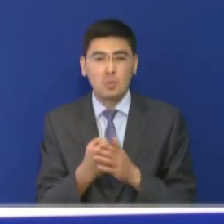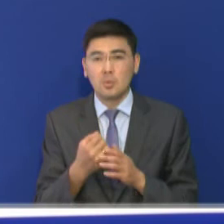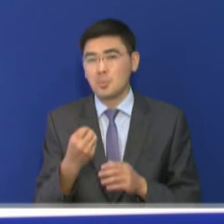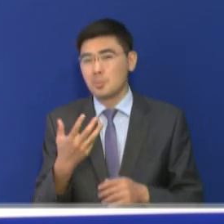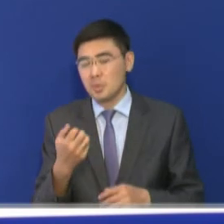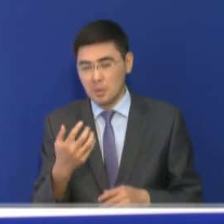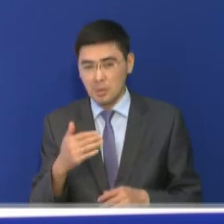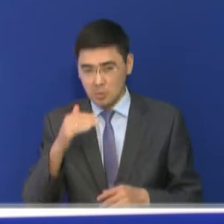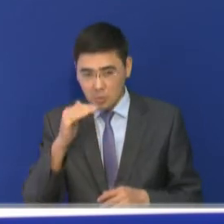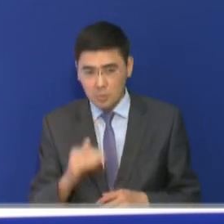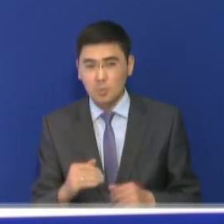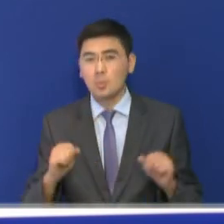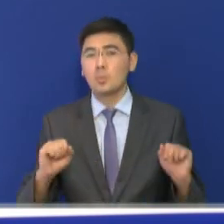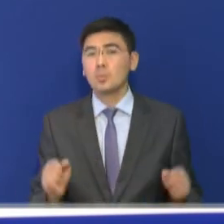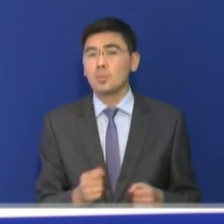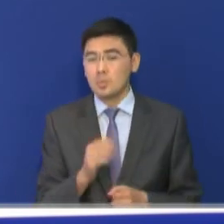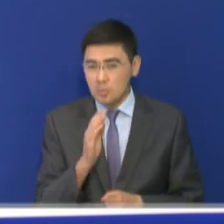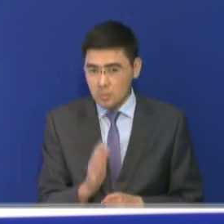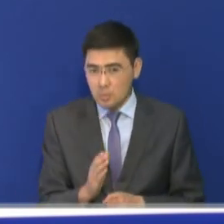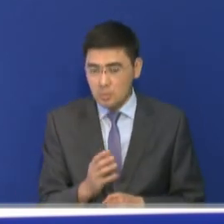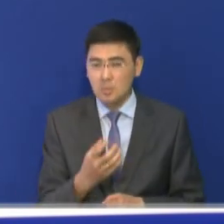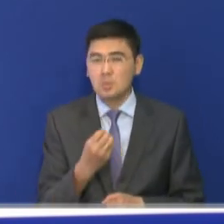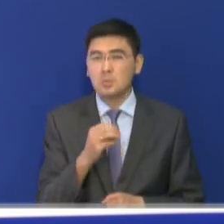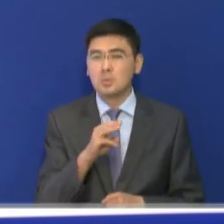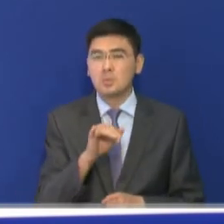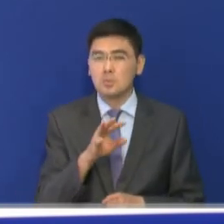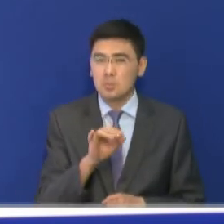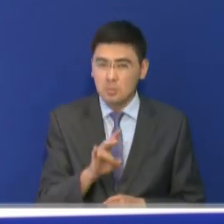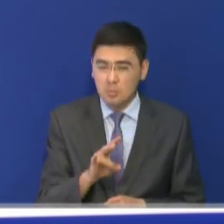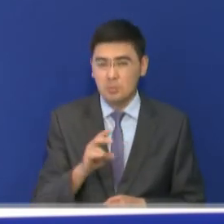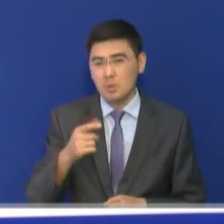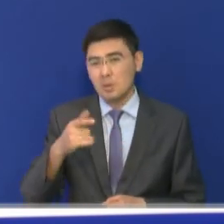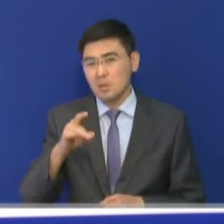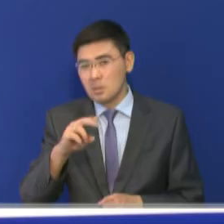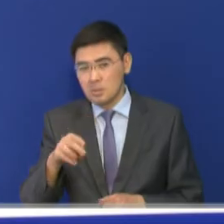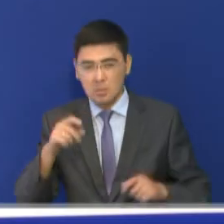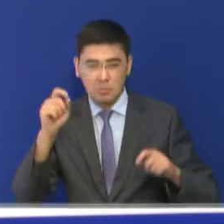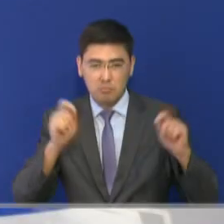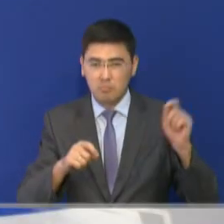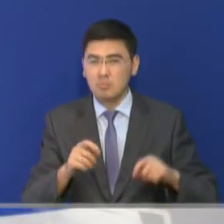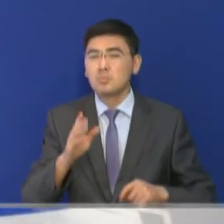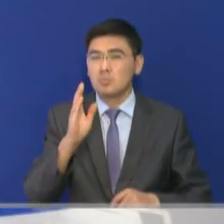дейін төмендейді. Сондай-ақ кей жерлерге тұман түсуі мүмкін, дауыл соғып, бұршақ жауы ықтимал делінген хабарламада.